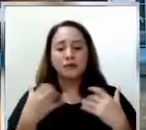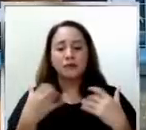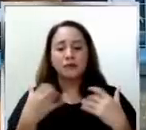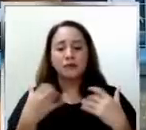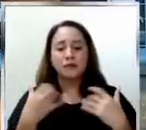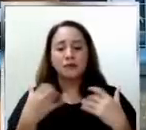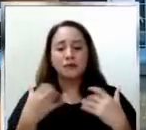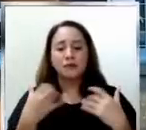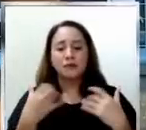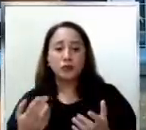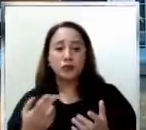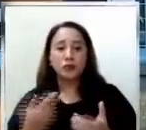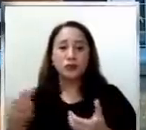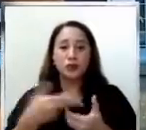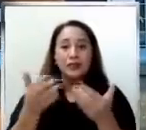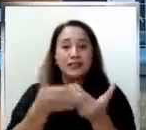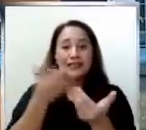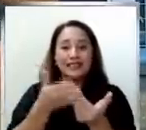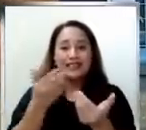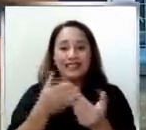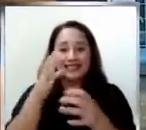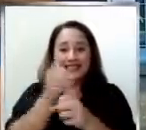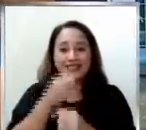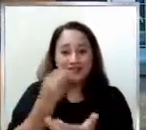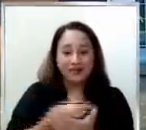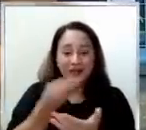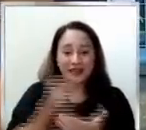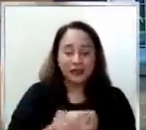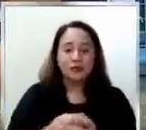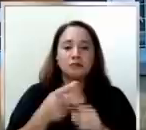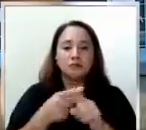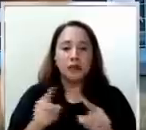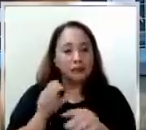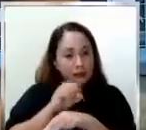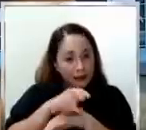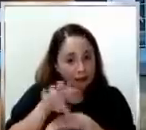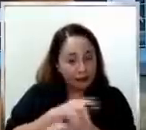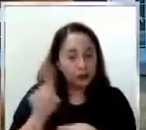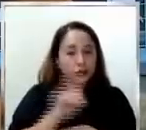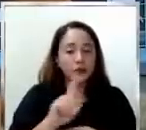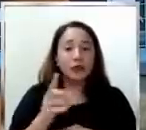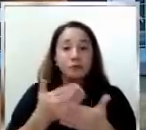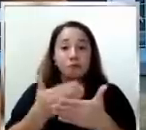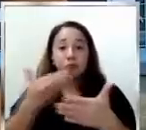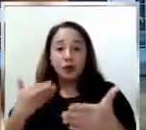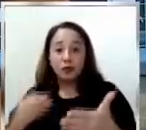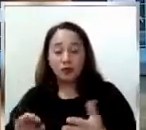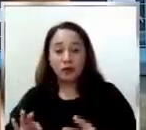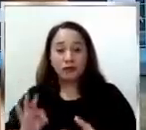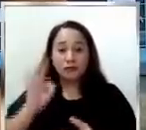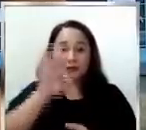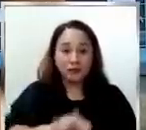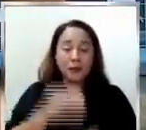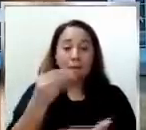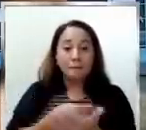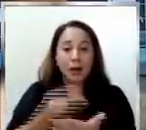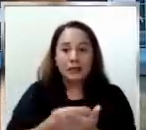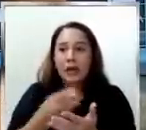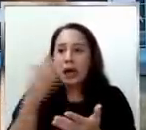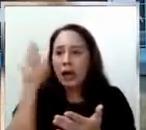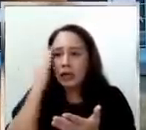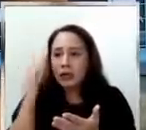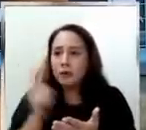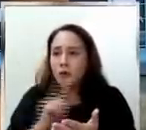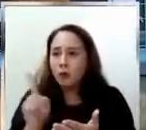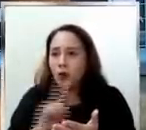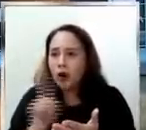madaling pagkakakitaan ayon sa mga otoridad. Pero payo nila, bago maglagak ng pera, alaming mabuti ang investment na pinapasukan para